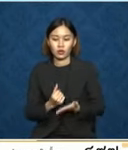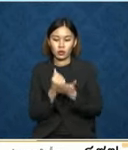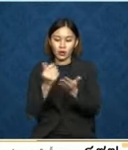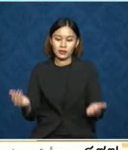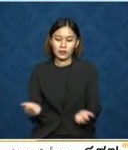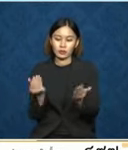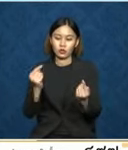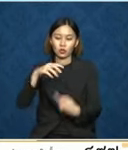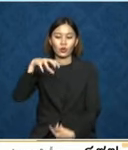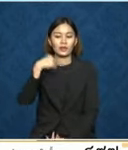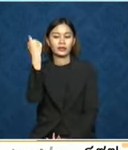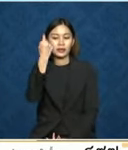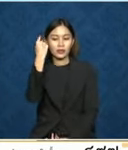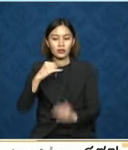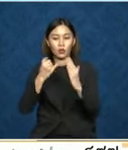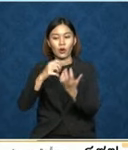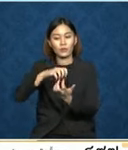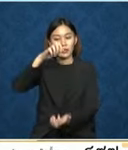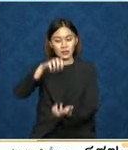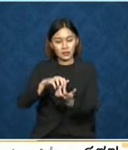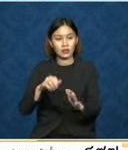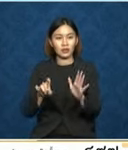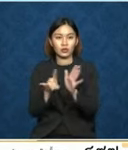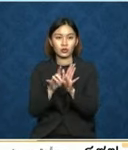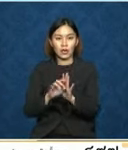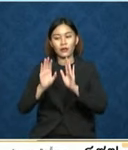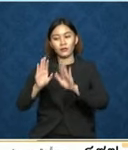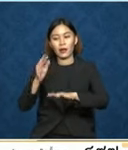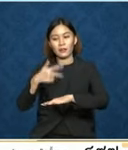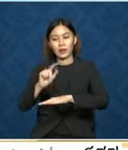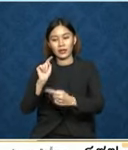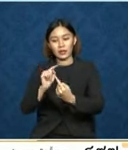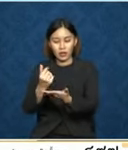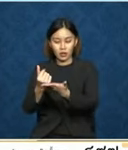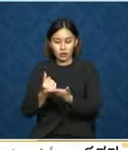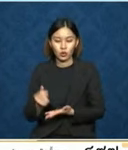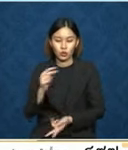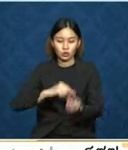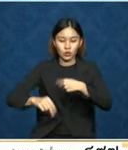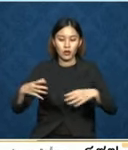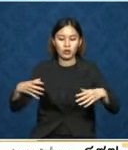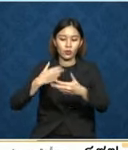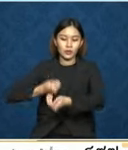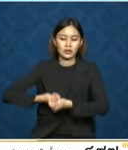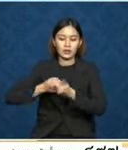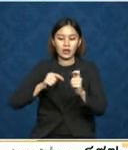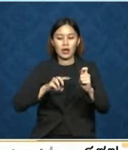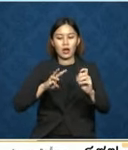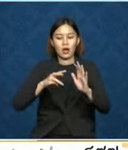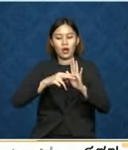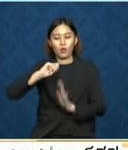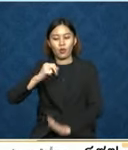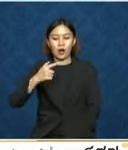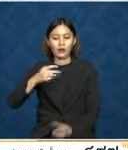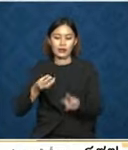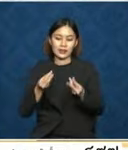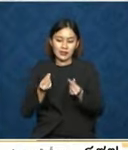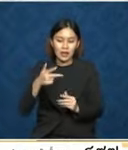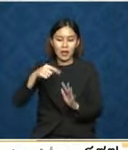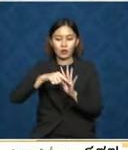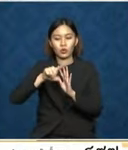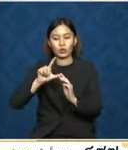เที่ยวในจังหวัดพิจิตรด้วยครับและสุดท้ายผมขอฝากท่านประธานช่วยดูแลพี่น้องเกษตรกรอำเภอวังไรพูนจังหวัดพิจิตร